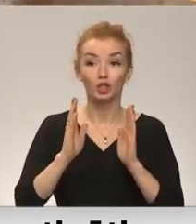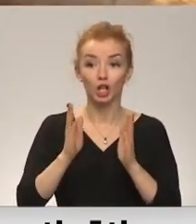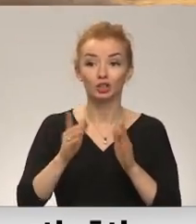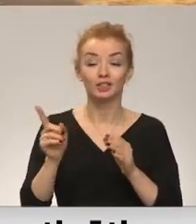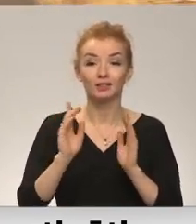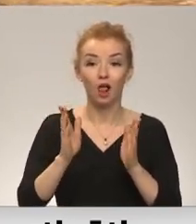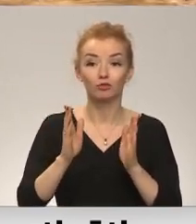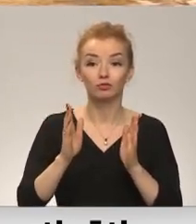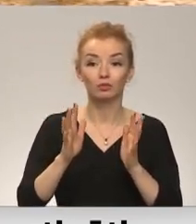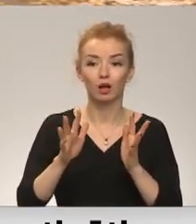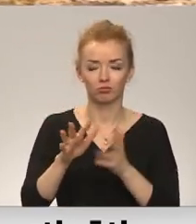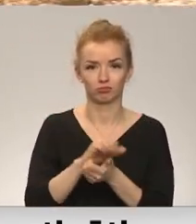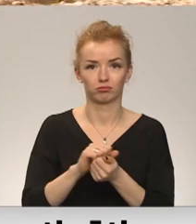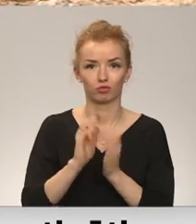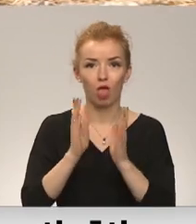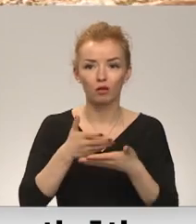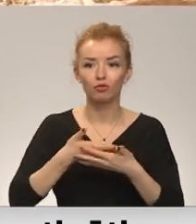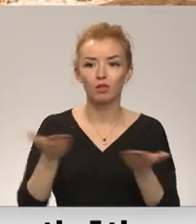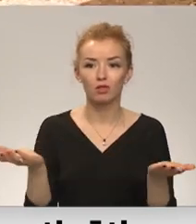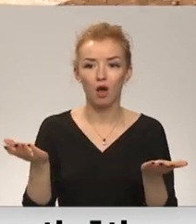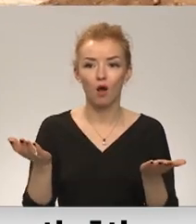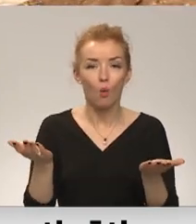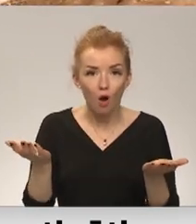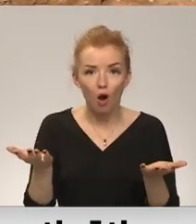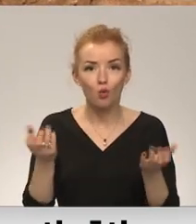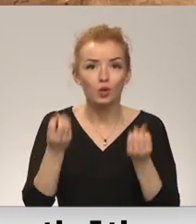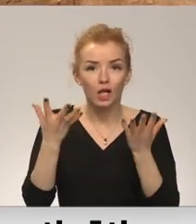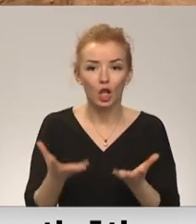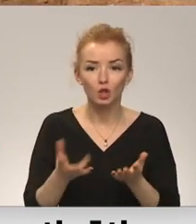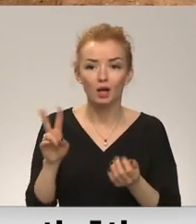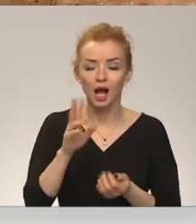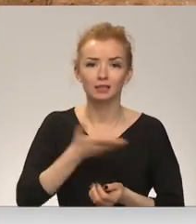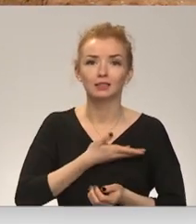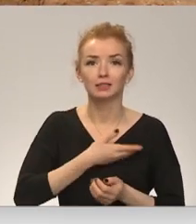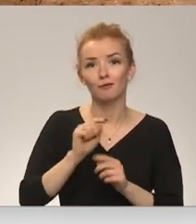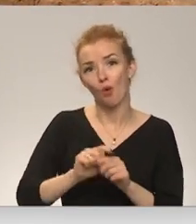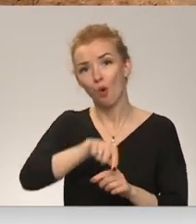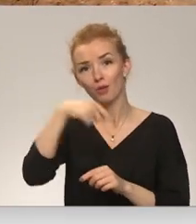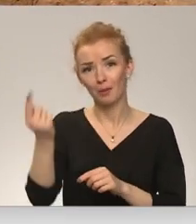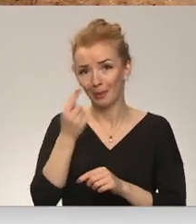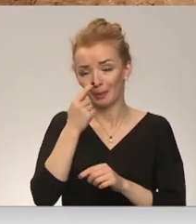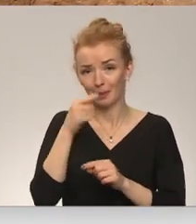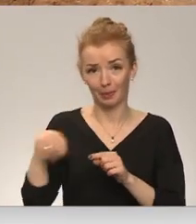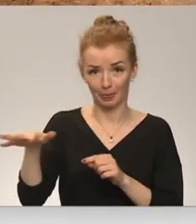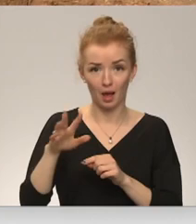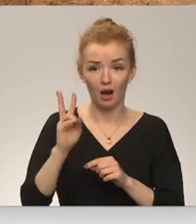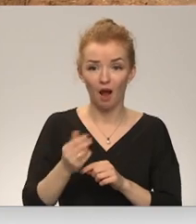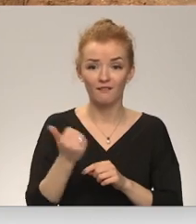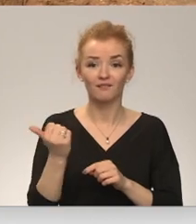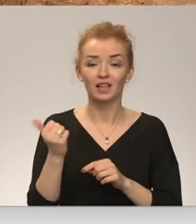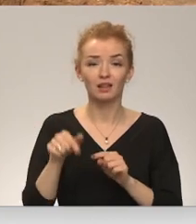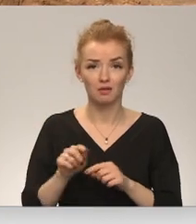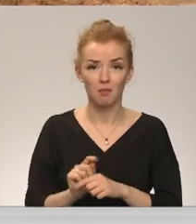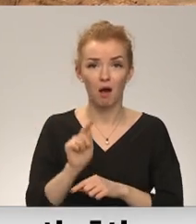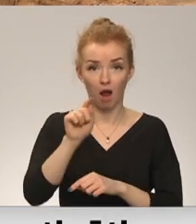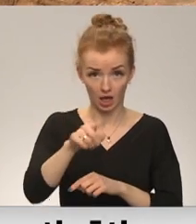un ceļa vairs. Nav. Iesim noskaidrot no iedzīvotājiem, kas dzīvo te pat šajā ceļa pusē, vai tagad viņi šo posmu šķērso